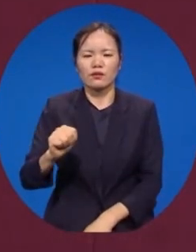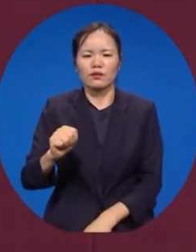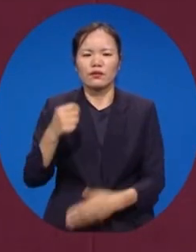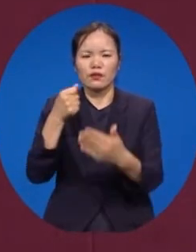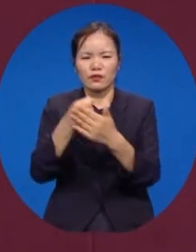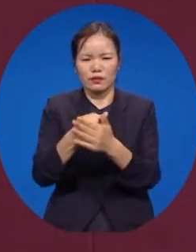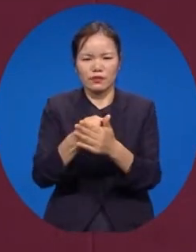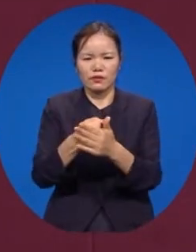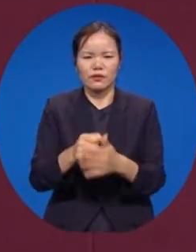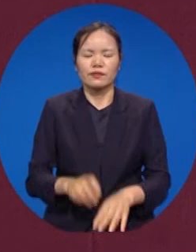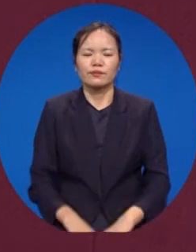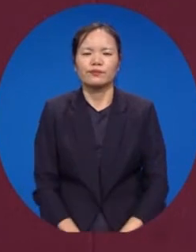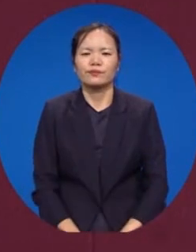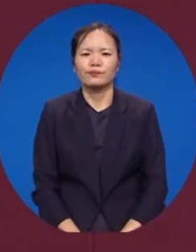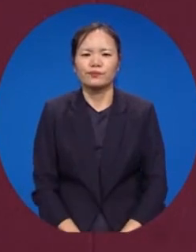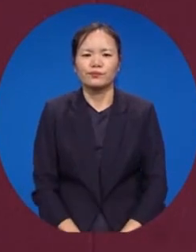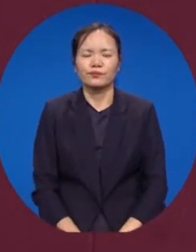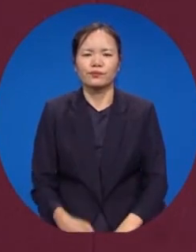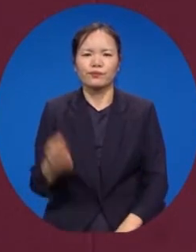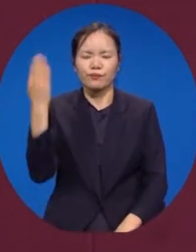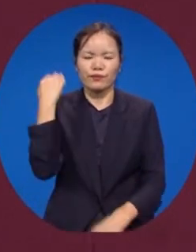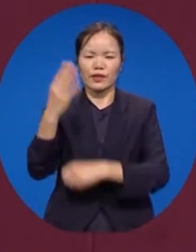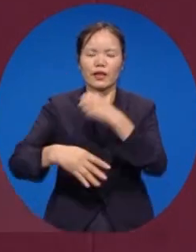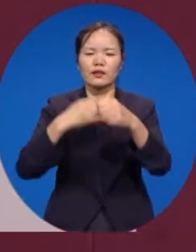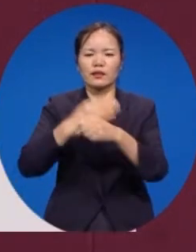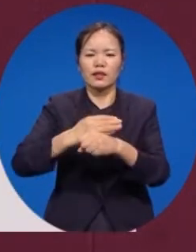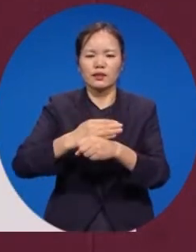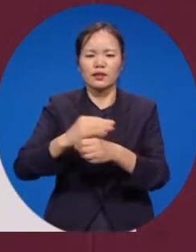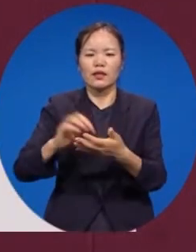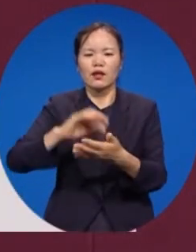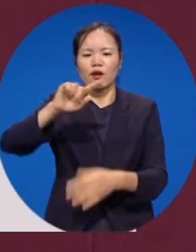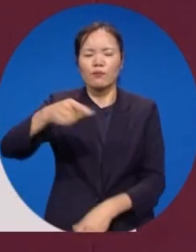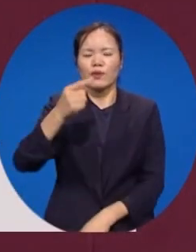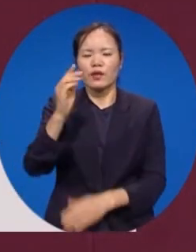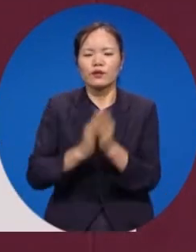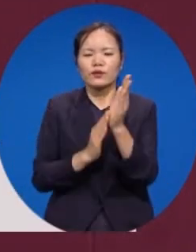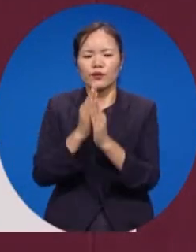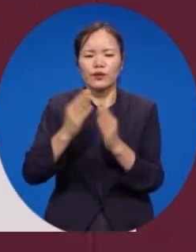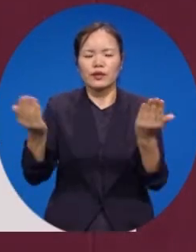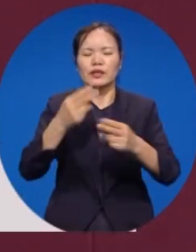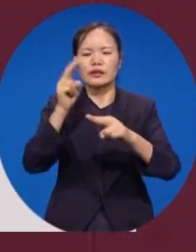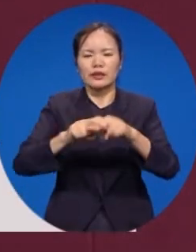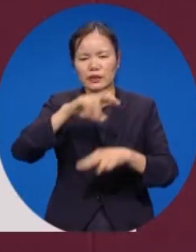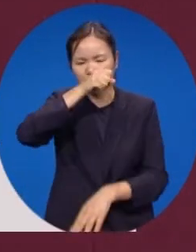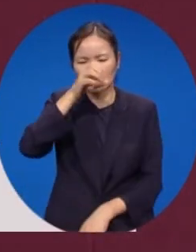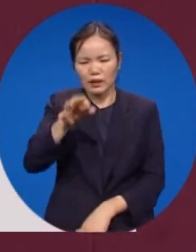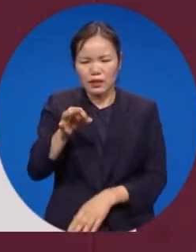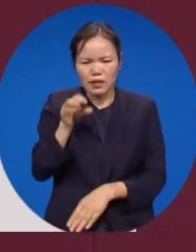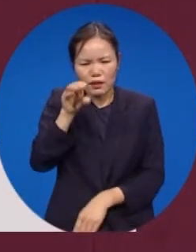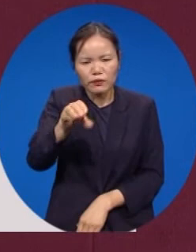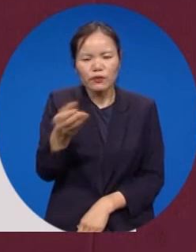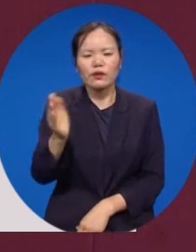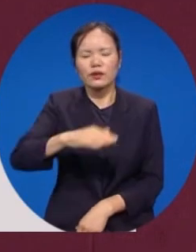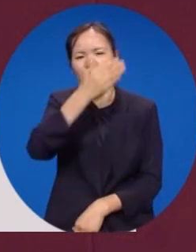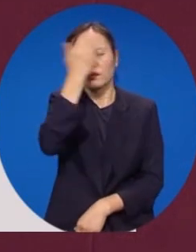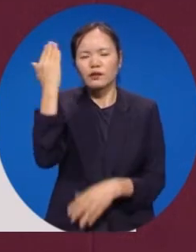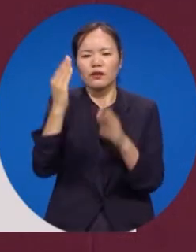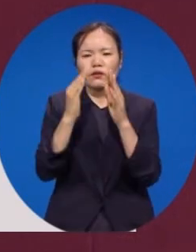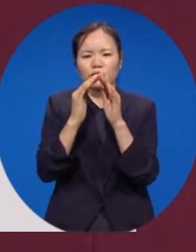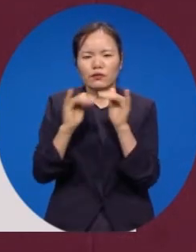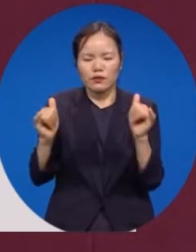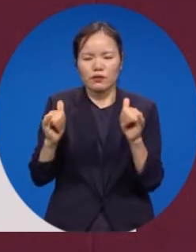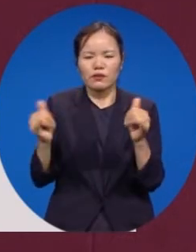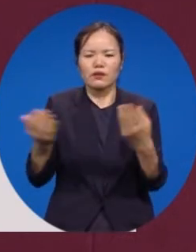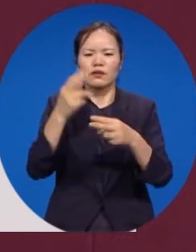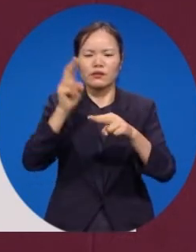편성했습니다. 지난 4년 무려 100조 원에 달하는 일자리 예산을 쏟아부었지만 청년들의 일자리는